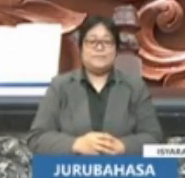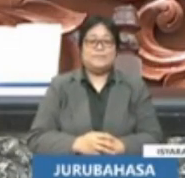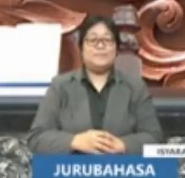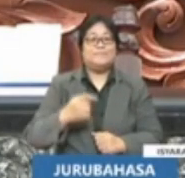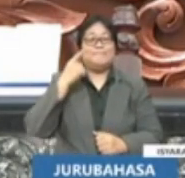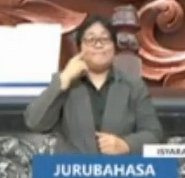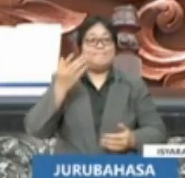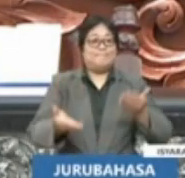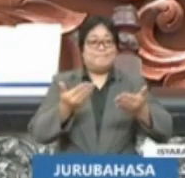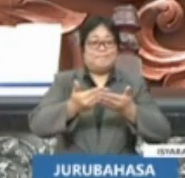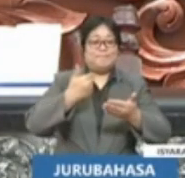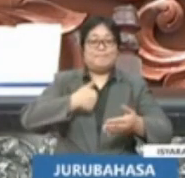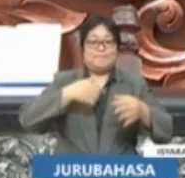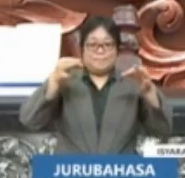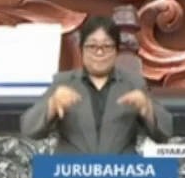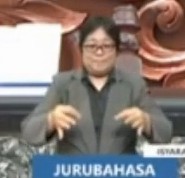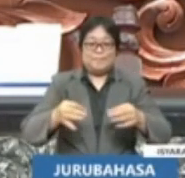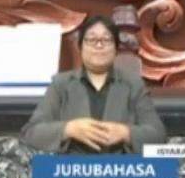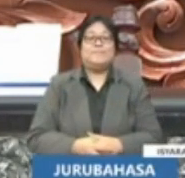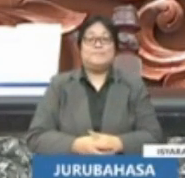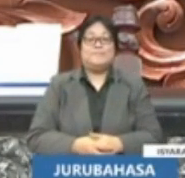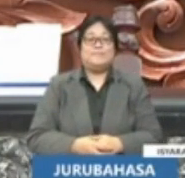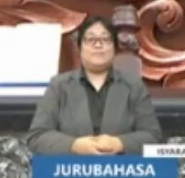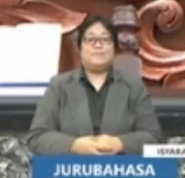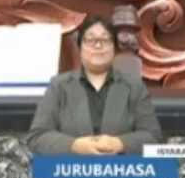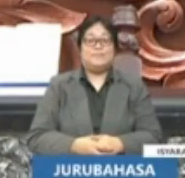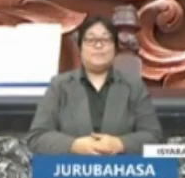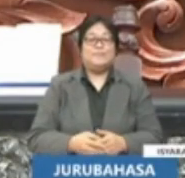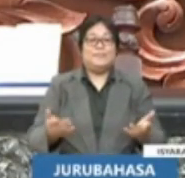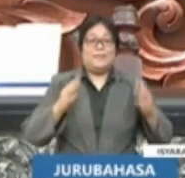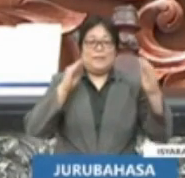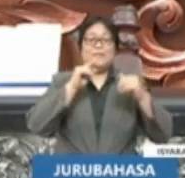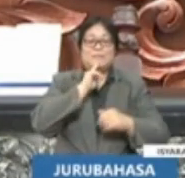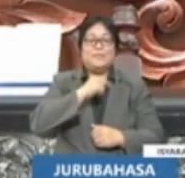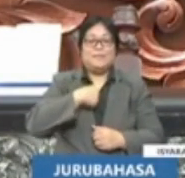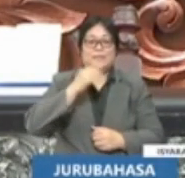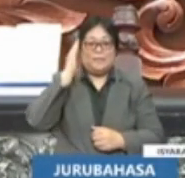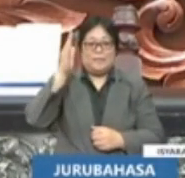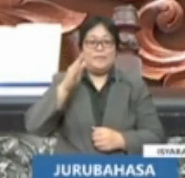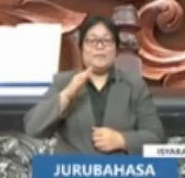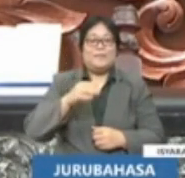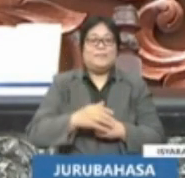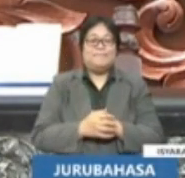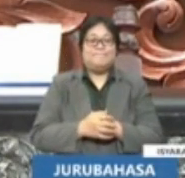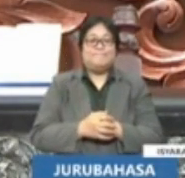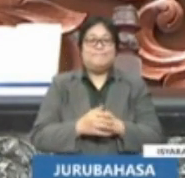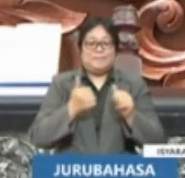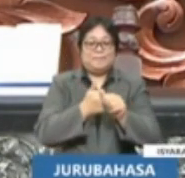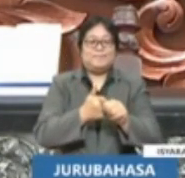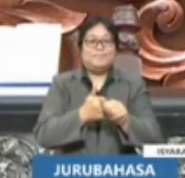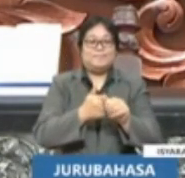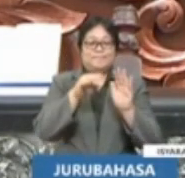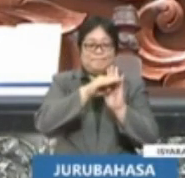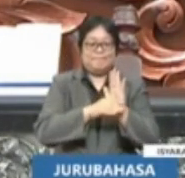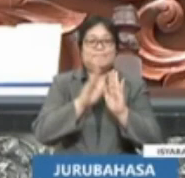di dalam pertimbangan sebelum saya membuat keputusan tersebut. Di masa hadapan, saya sudah tentu akan mengambil perkara tersebut di dalam